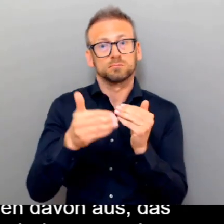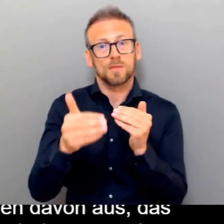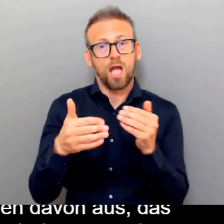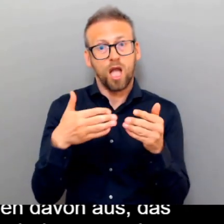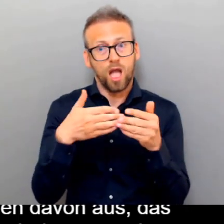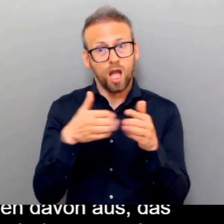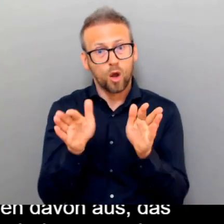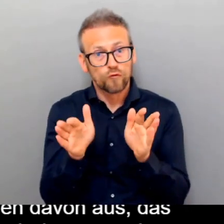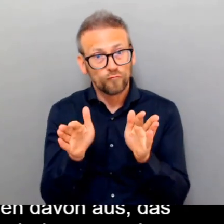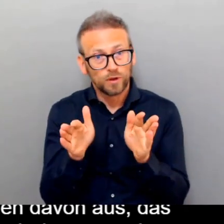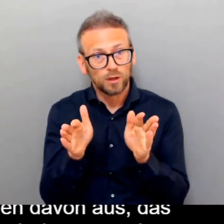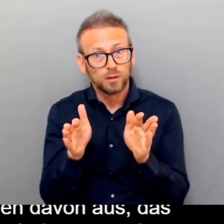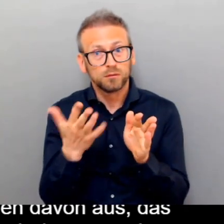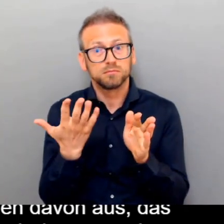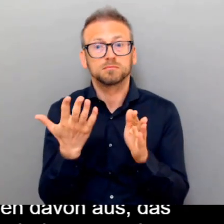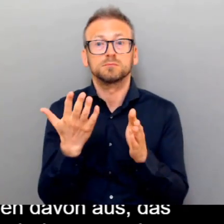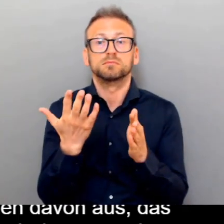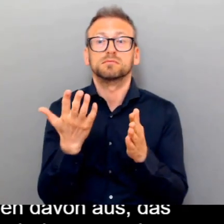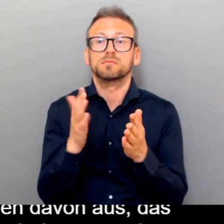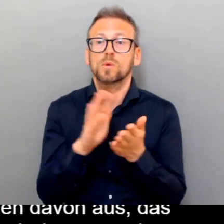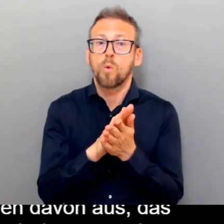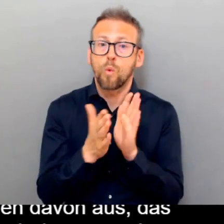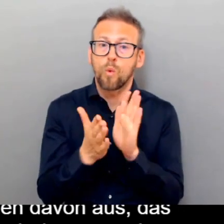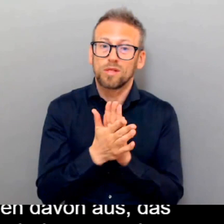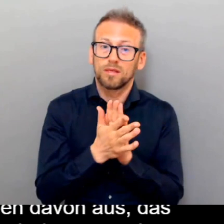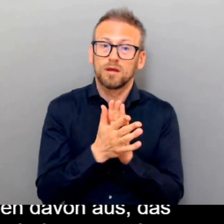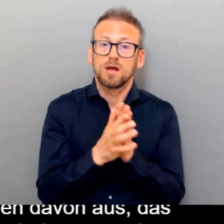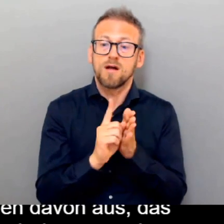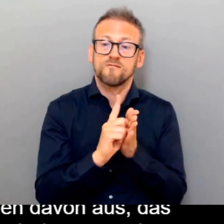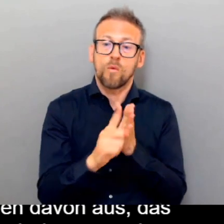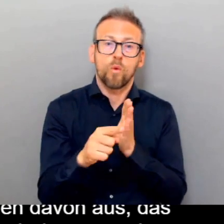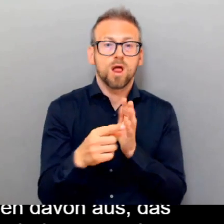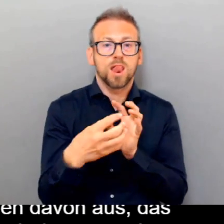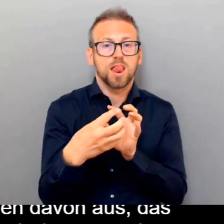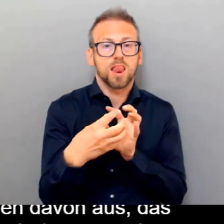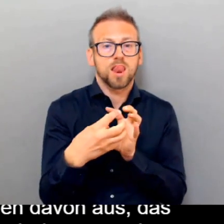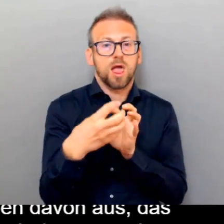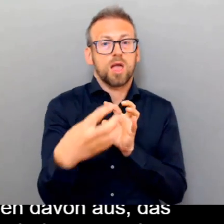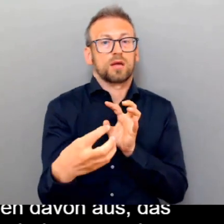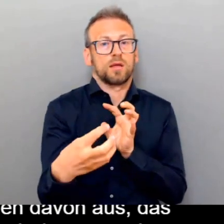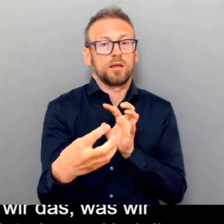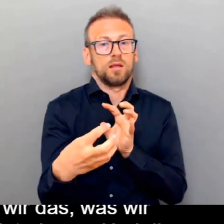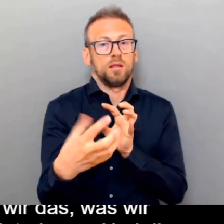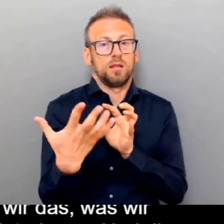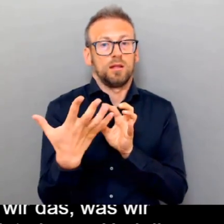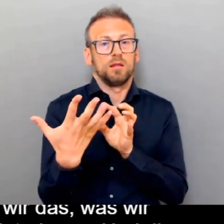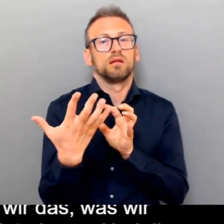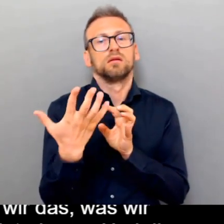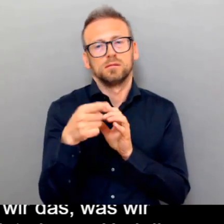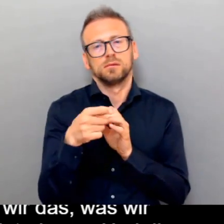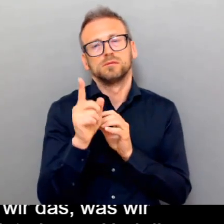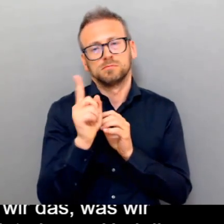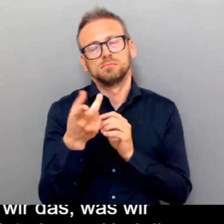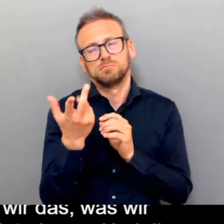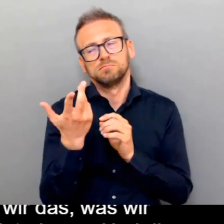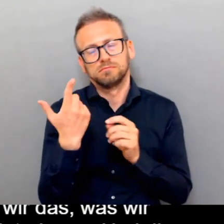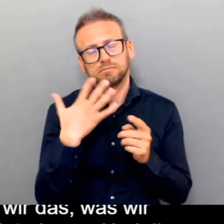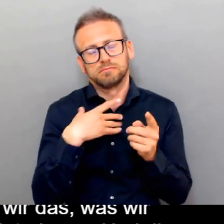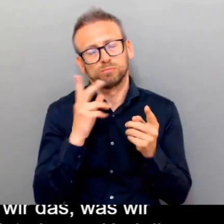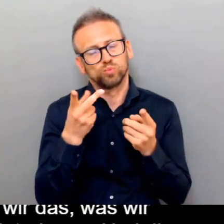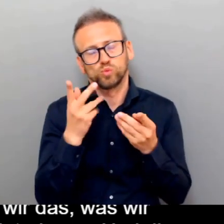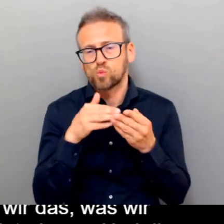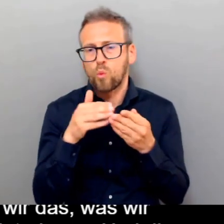Der Handel hätte es ja gerne diese bis zu vier verkaufsoffenen Sonntage. Ich habe zuletzt in die Debatte geworfen, die